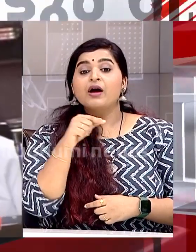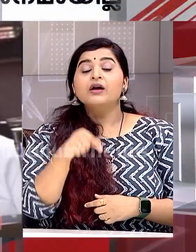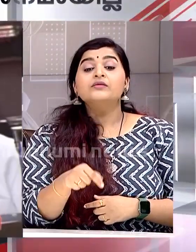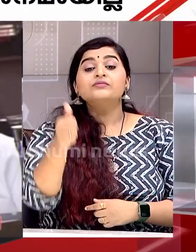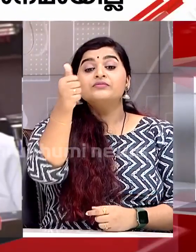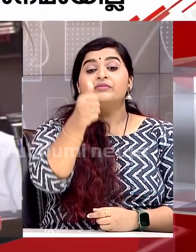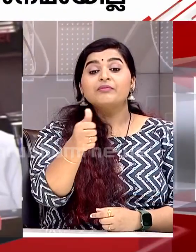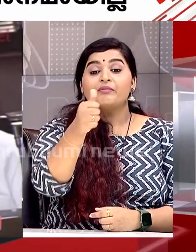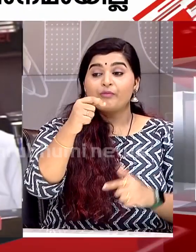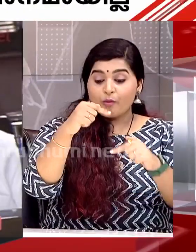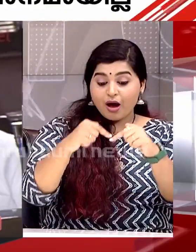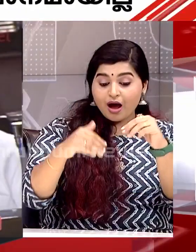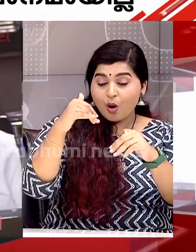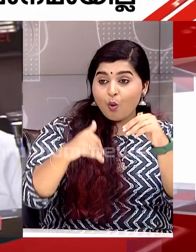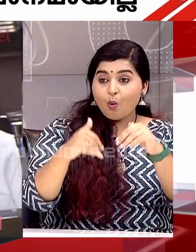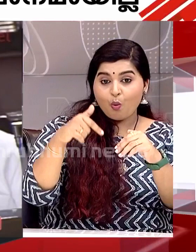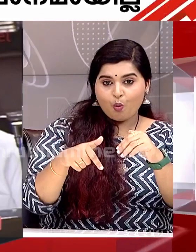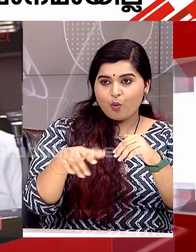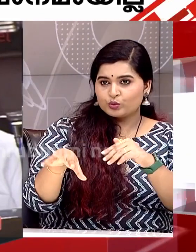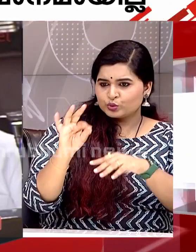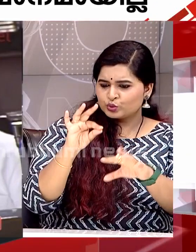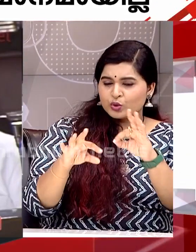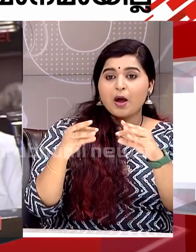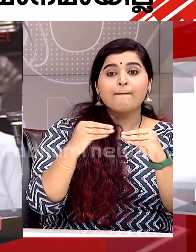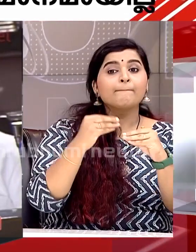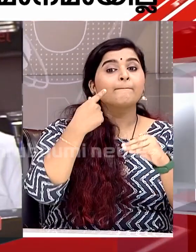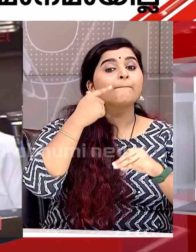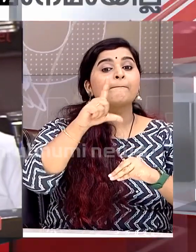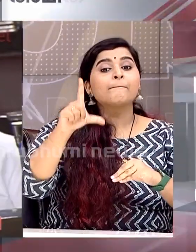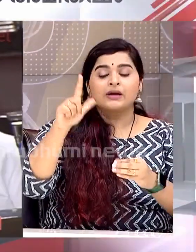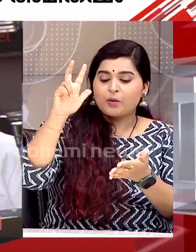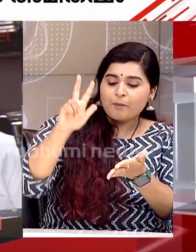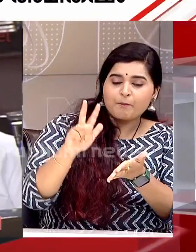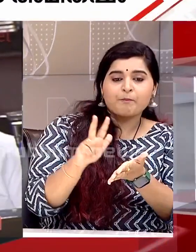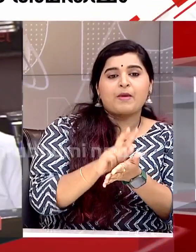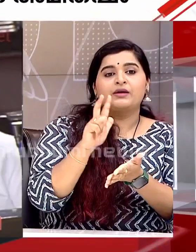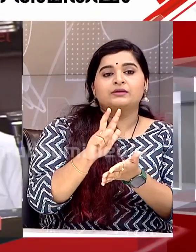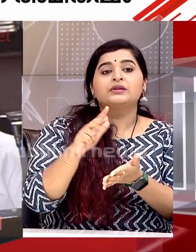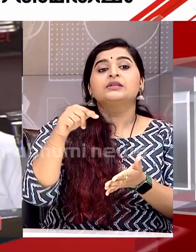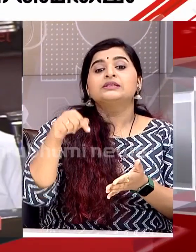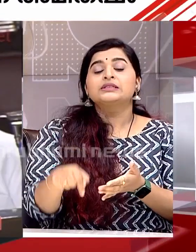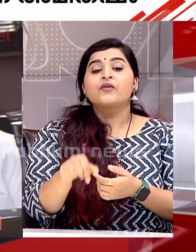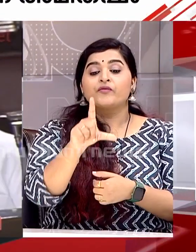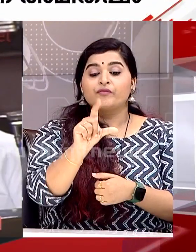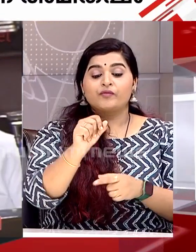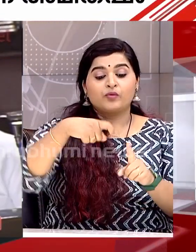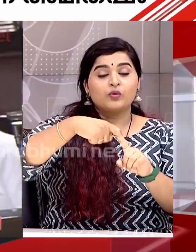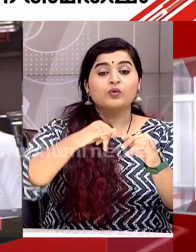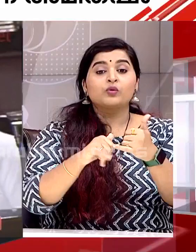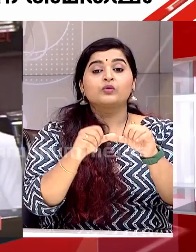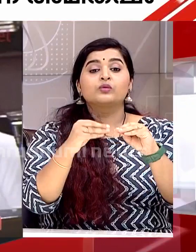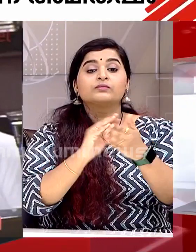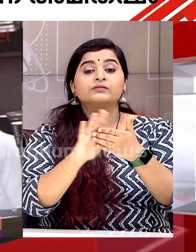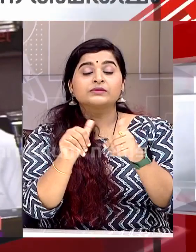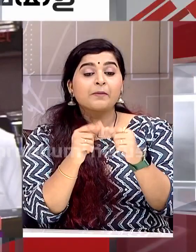ബില്ല് അവതരിപ്പിക്കുകയും ചെയ്തത്. അതിനുശേഷം ഇപ്പോൾ അമിത്ഷാ ലോക്സഭയിൽ സംസാരിക്കുകയാണ്. ഡൽഹി സർവീസസ് ബില്ലിന്മേലുള്ള ചർച്ചയിലാണ്